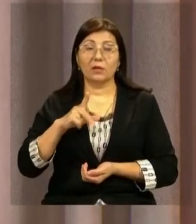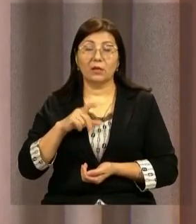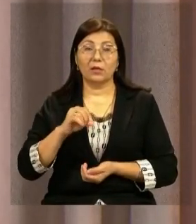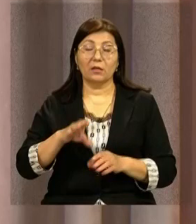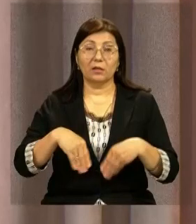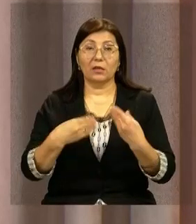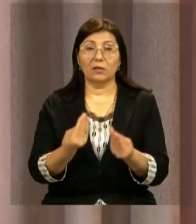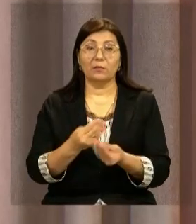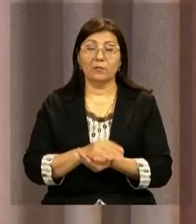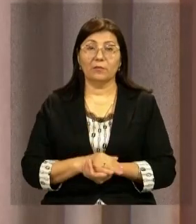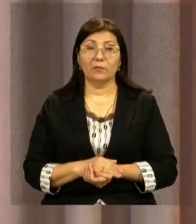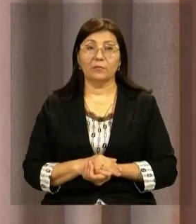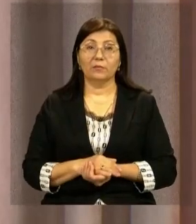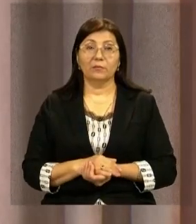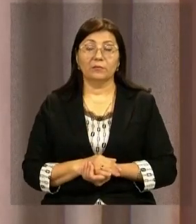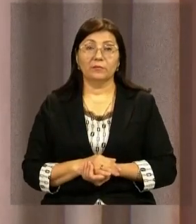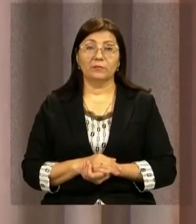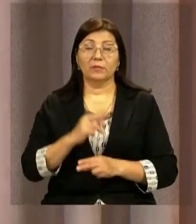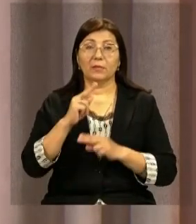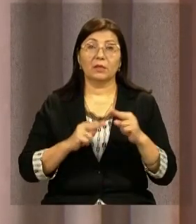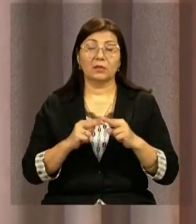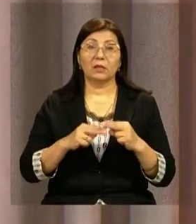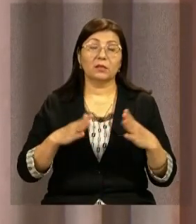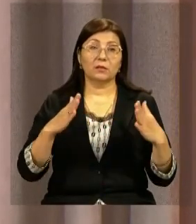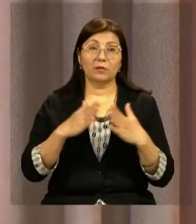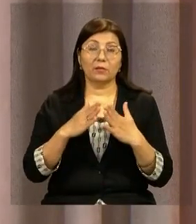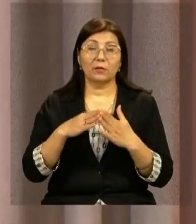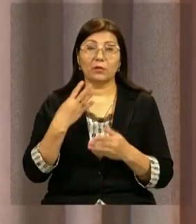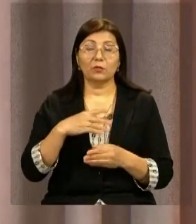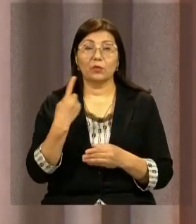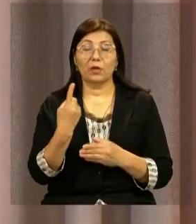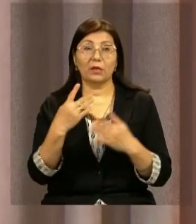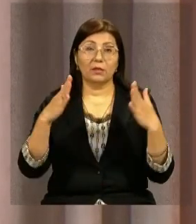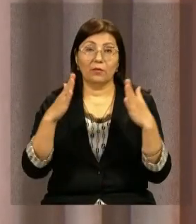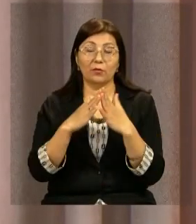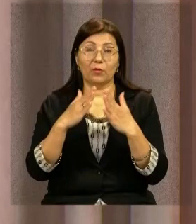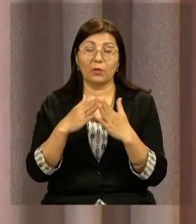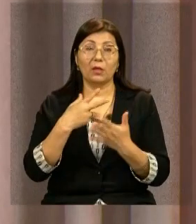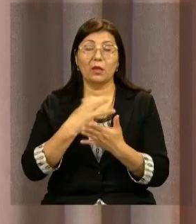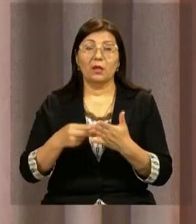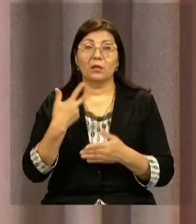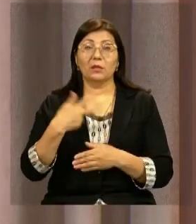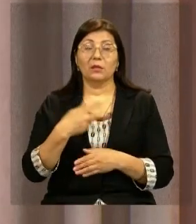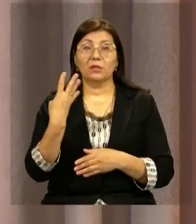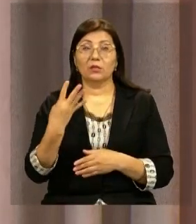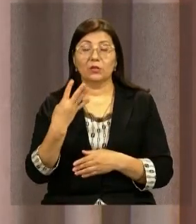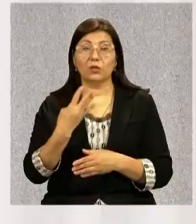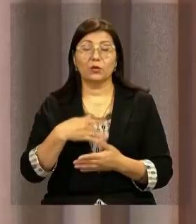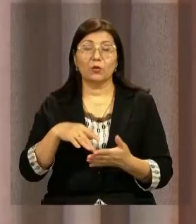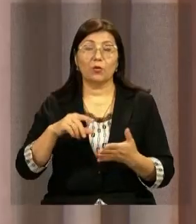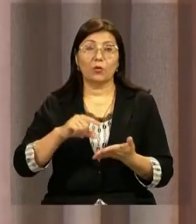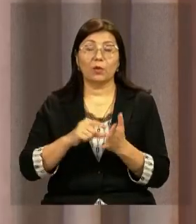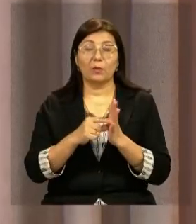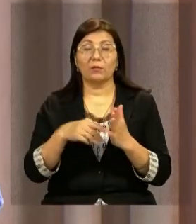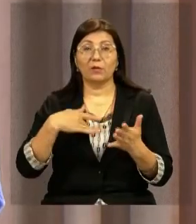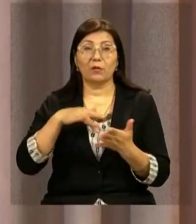решили Атикибиске и Молдавском районе, там 41 дом и покупка 34, это в городе Актобе уже. И